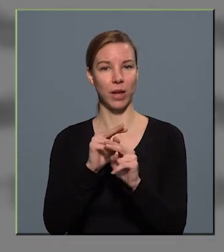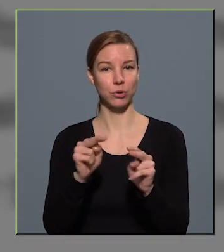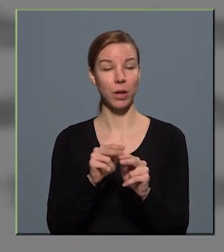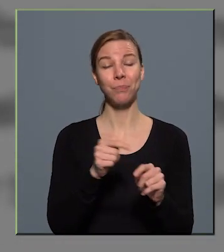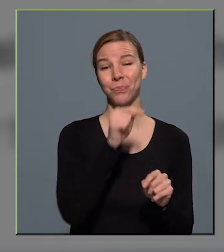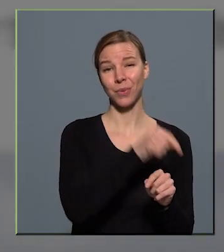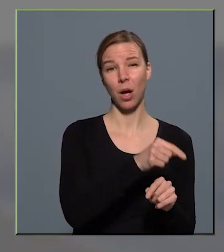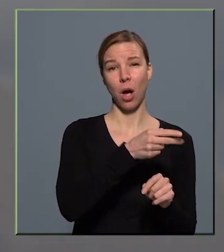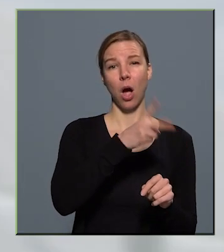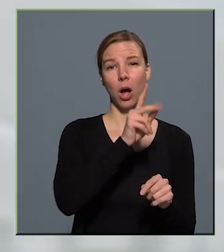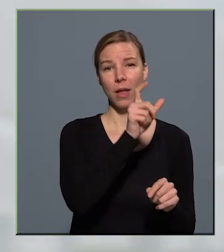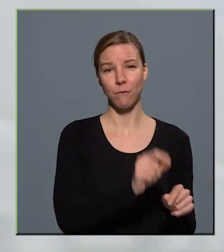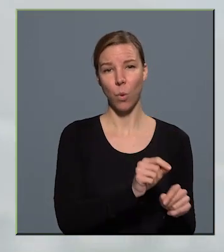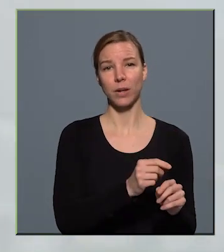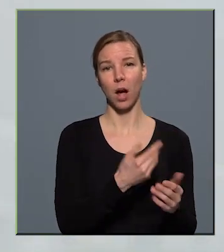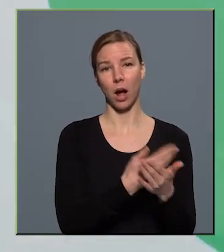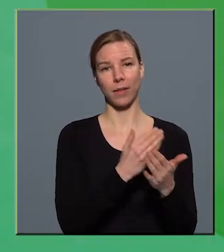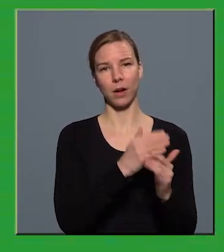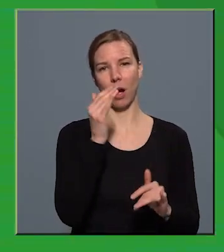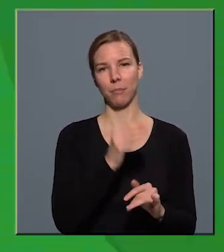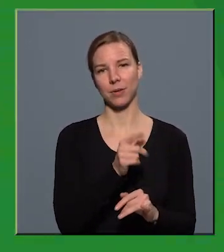mindössze 45 megawattnyi.